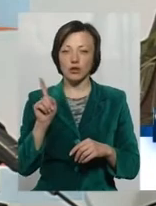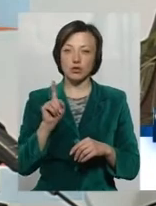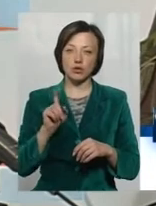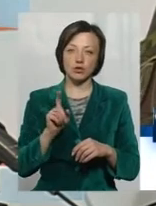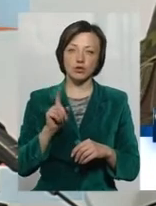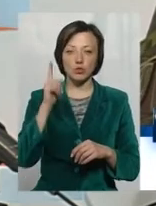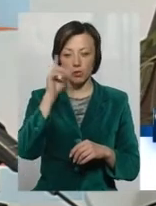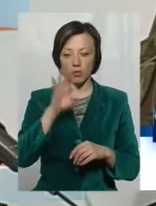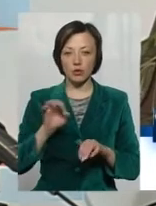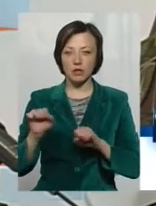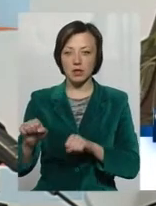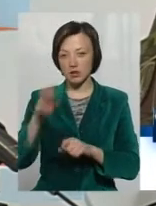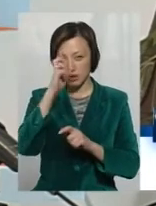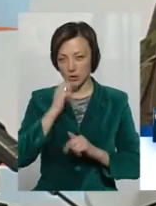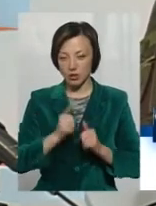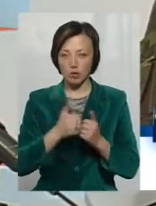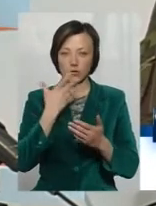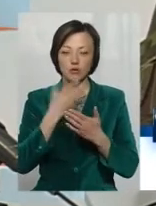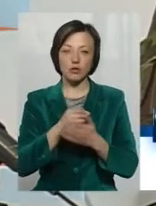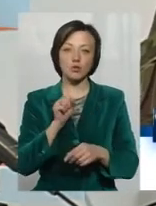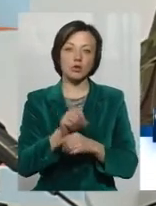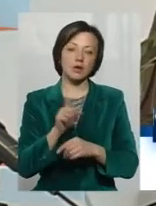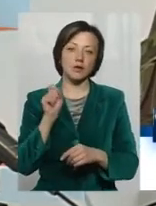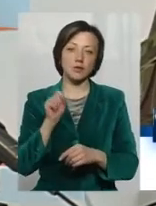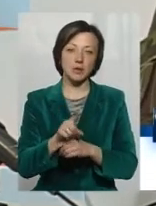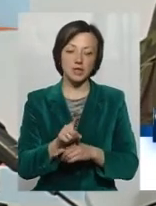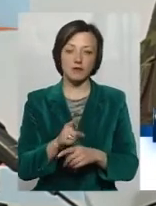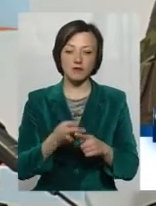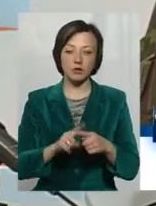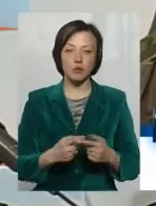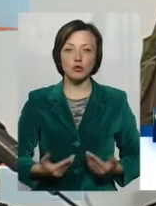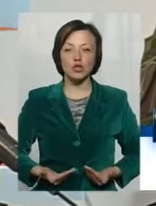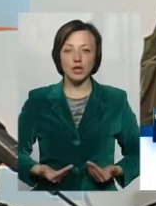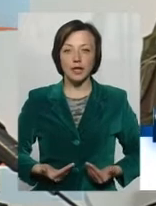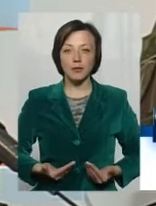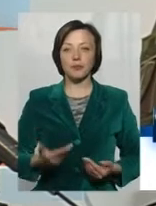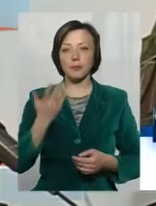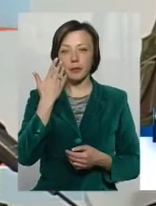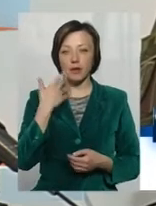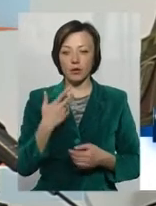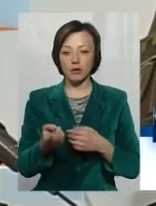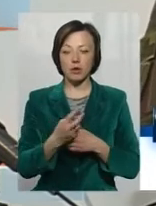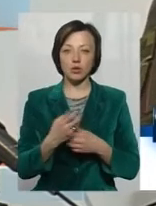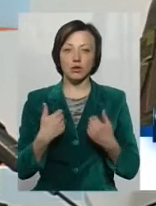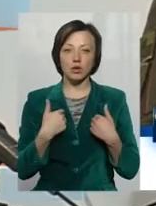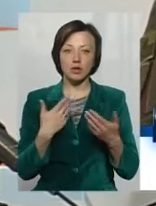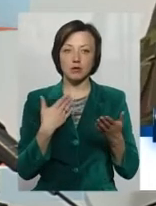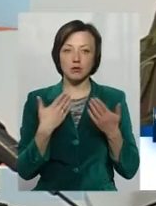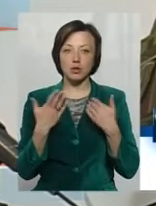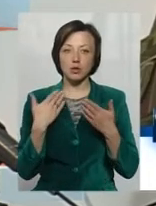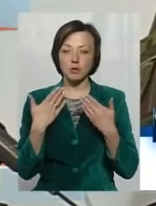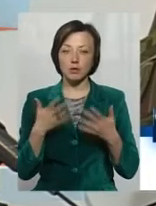щось думає про захист держави, про свою місію, будемо говорити, в цьому житті. Коли вона приходить до нас, ми